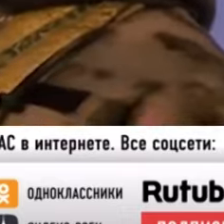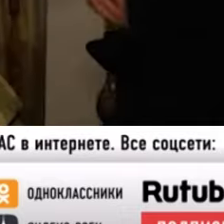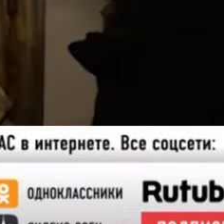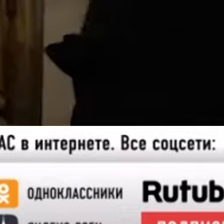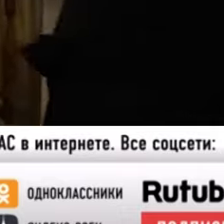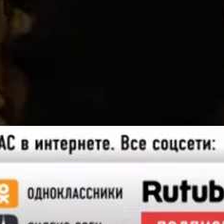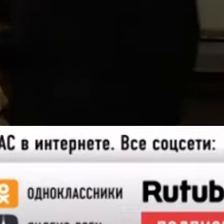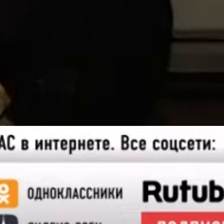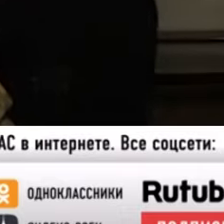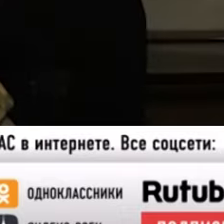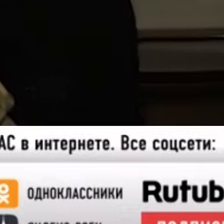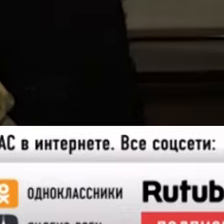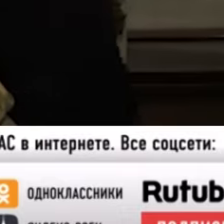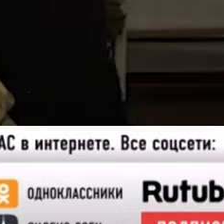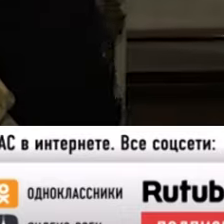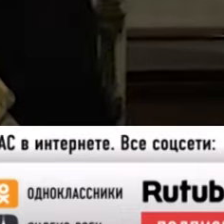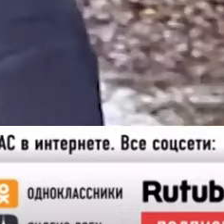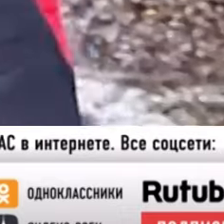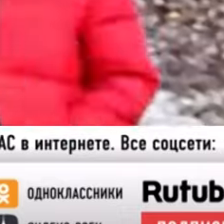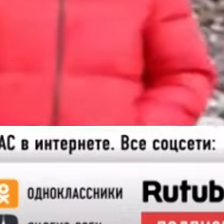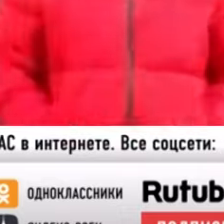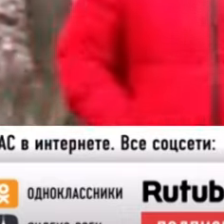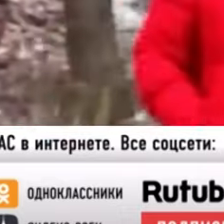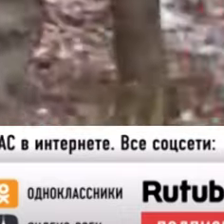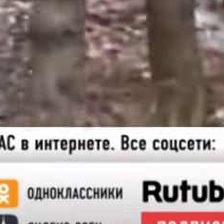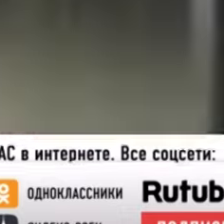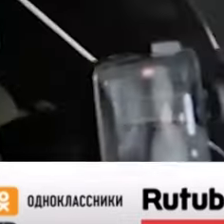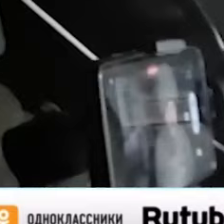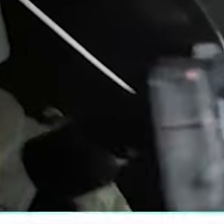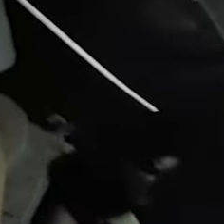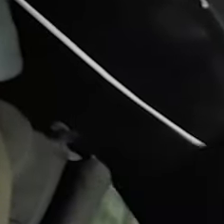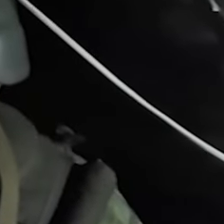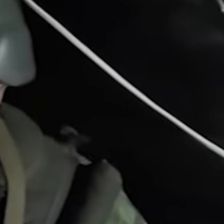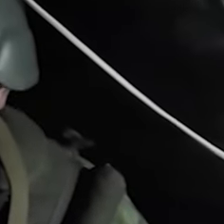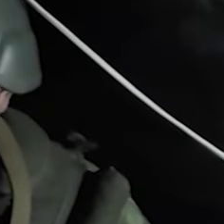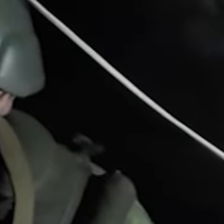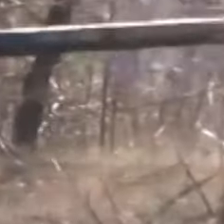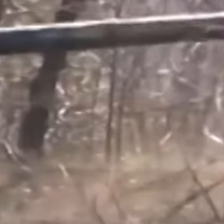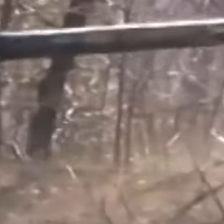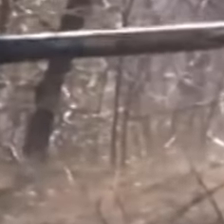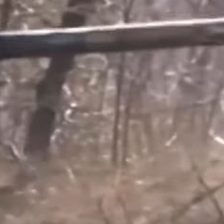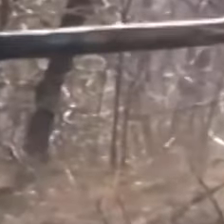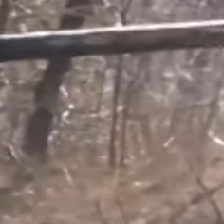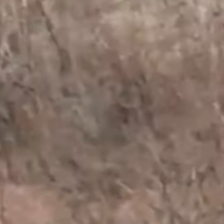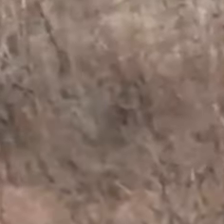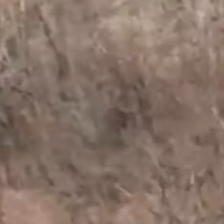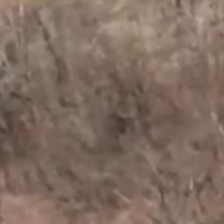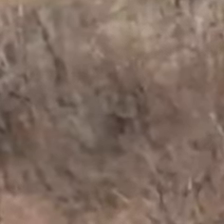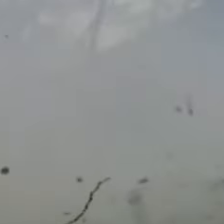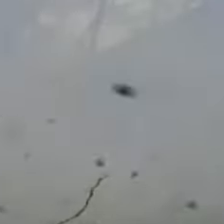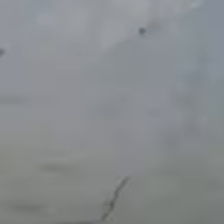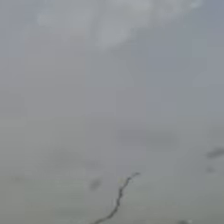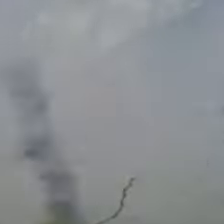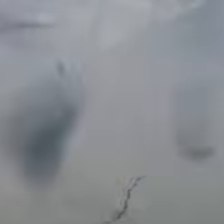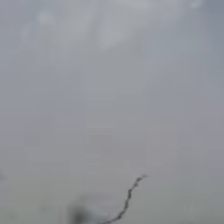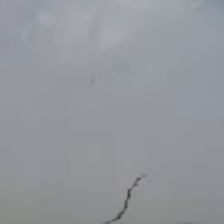Священники-добровольцы отправляются на разные участки фронта, чтобы поддержать военнослужащих. Приходилось молиться во время боя? Да. Я